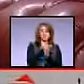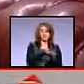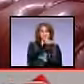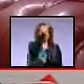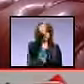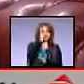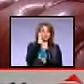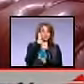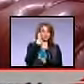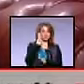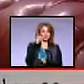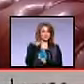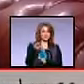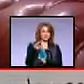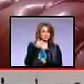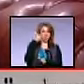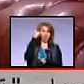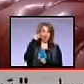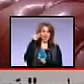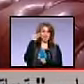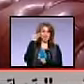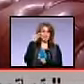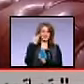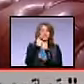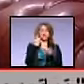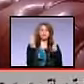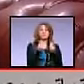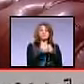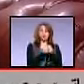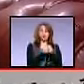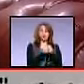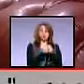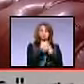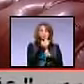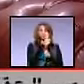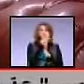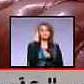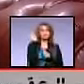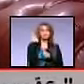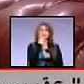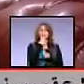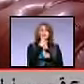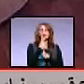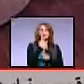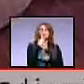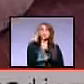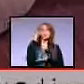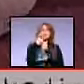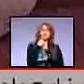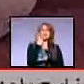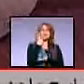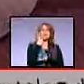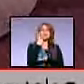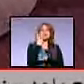حسني، وكان ساعتها بيصور فيلم مع والدي أعتقد، مش متذكر اسم الفيلم بس أعتقد أنه غاوي